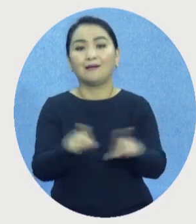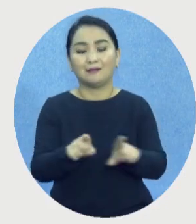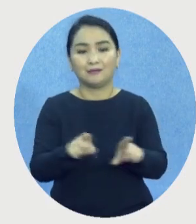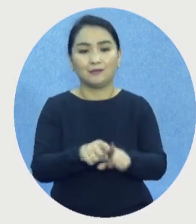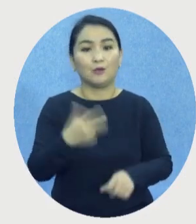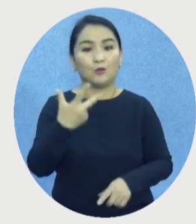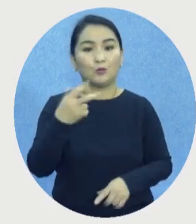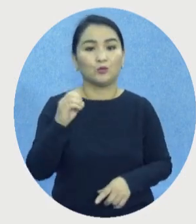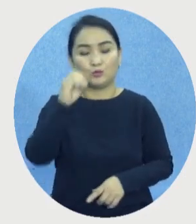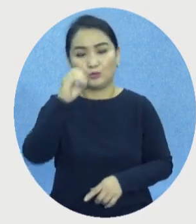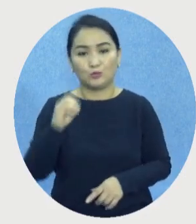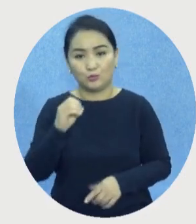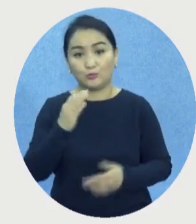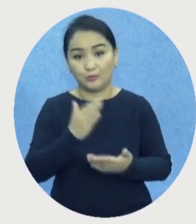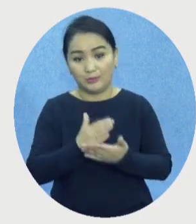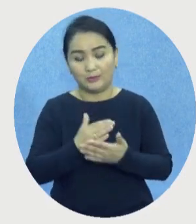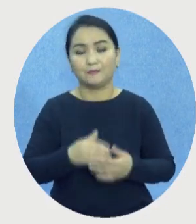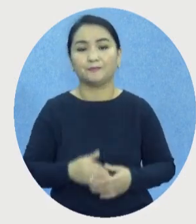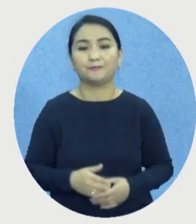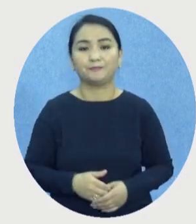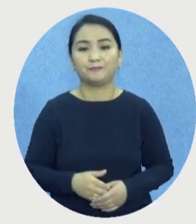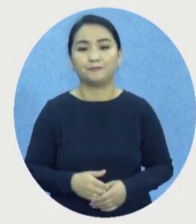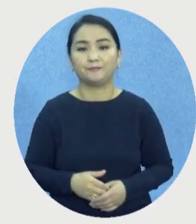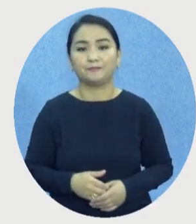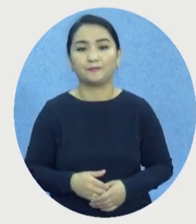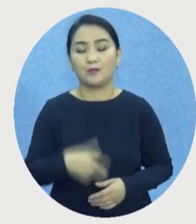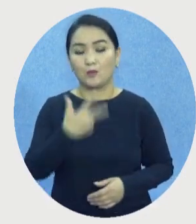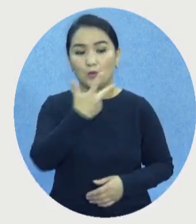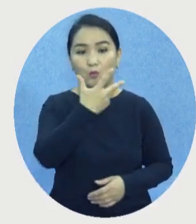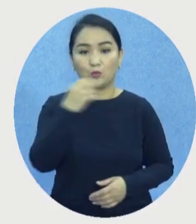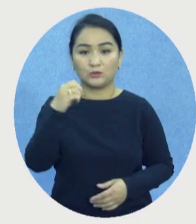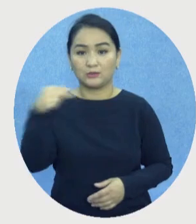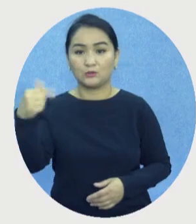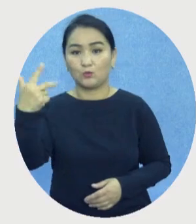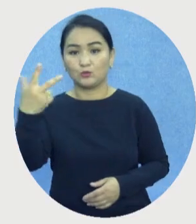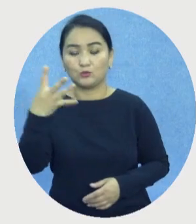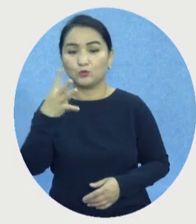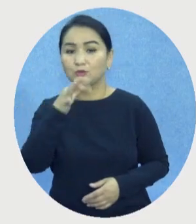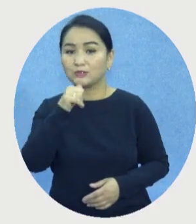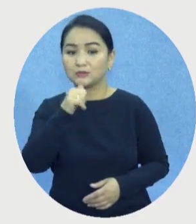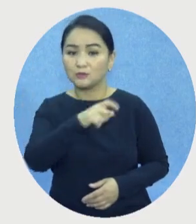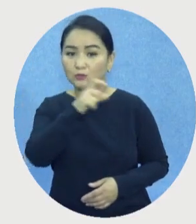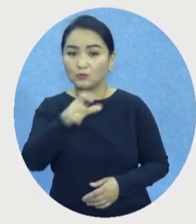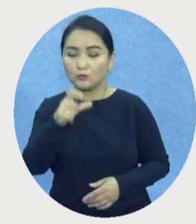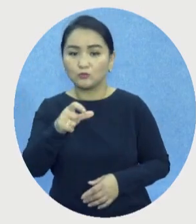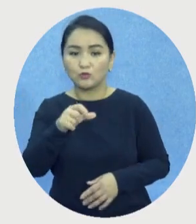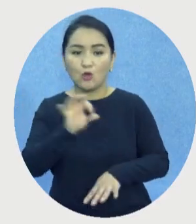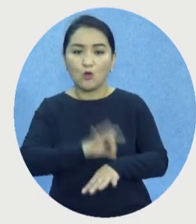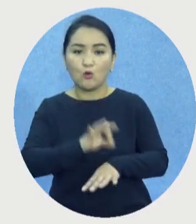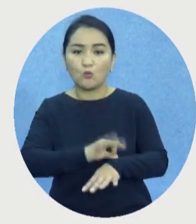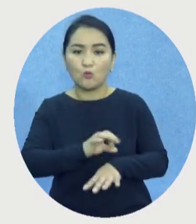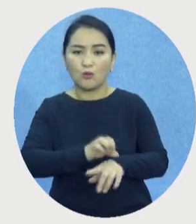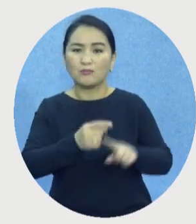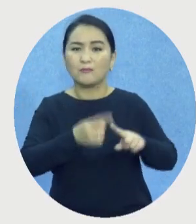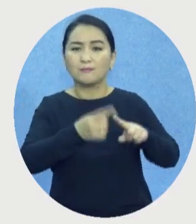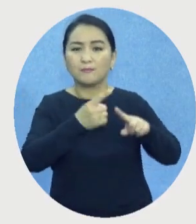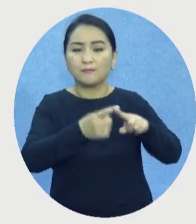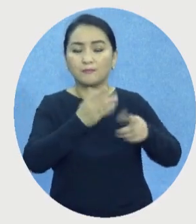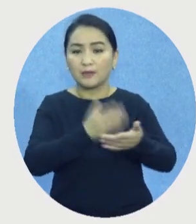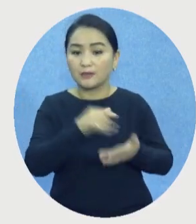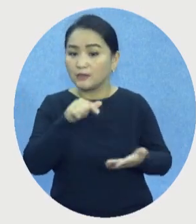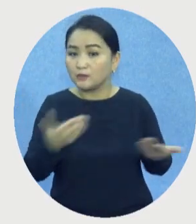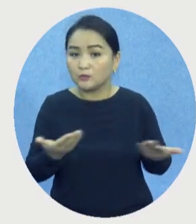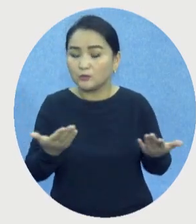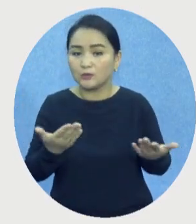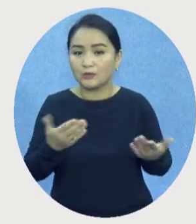байгаа бол за энэ ялангуяа 30-аас 34 насныхны бол бүртгэл маш өндөр байна. Эдгээр насныхан бол бас энэ халдвар хамгааллын дэглэмээ